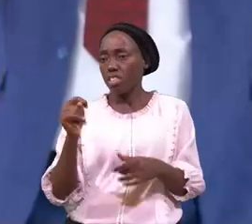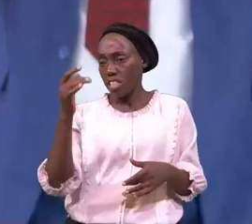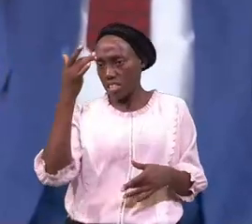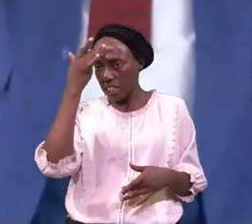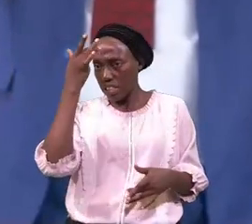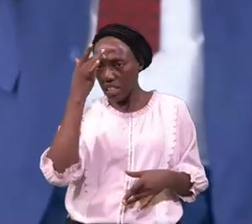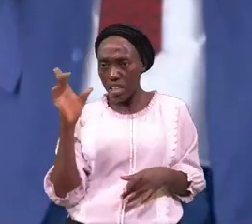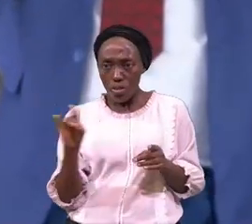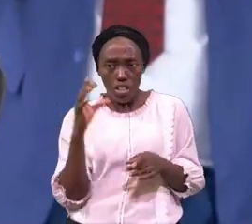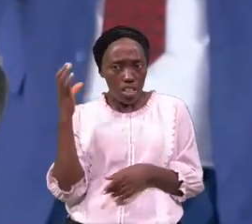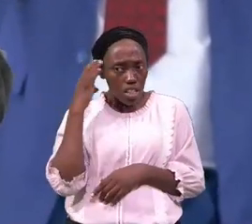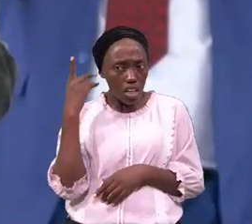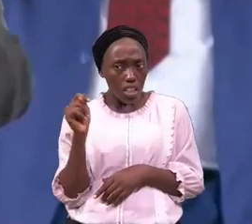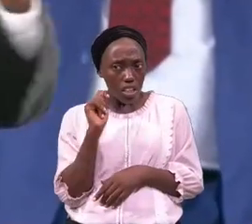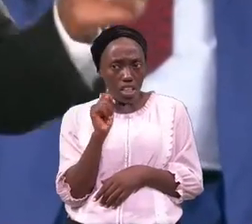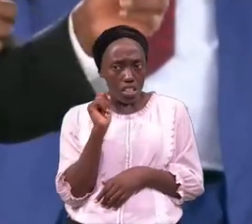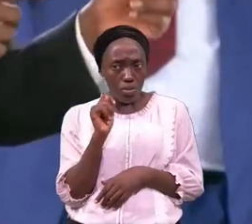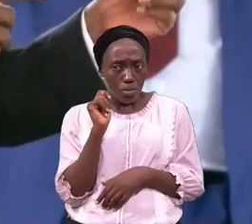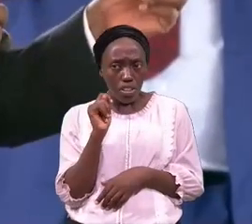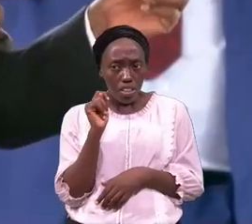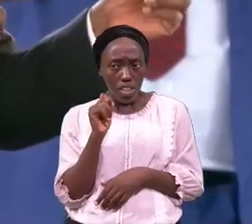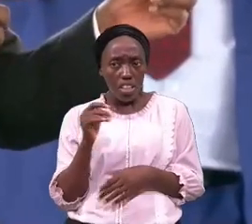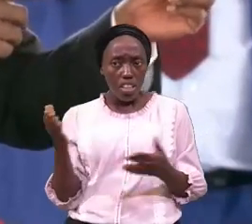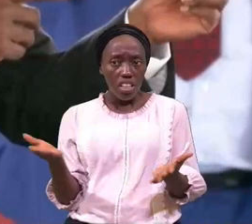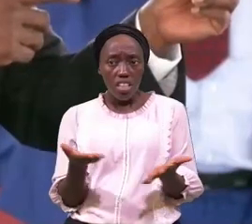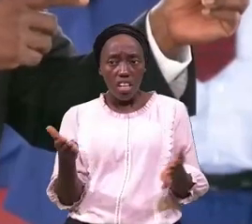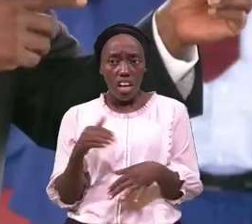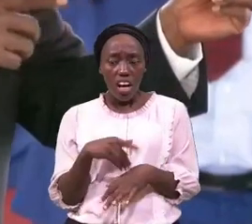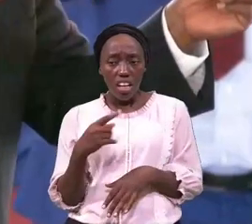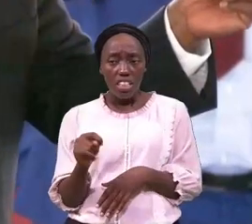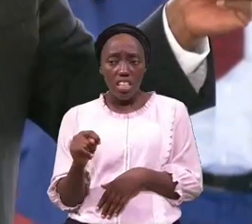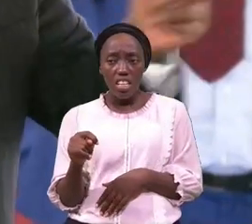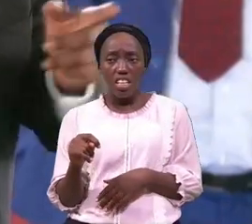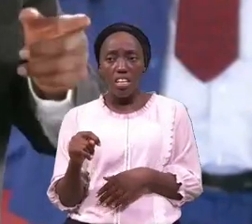Est-ce que tu as écouté les témoignages ici à la croisade